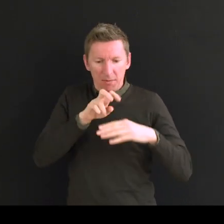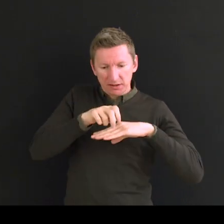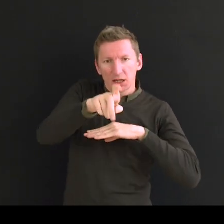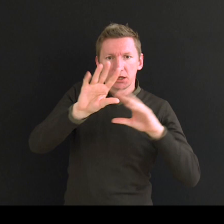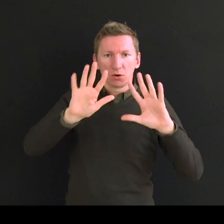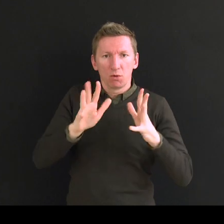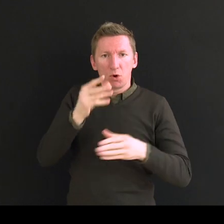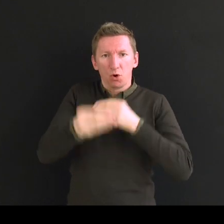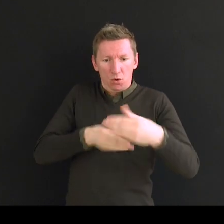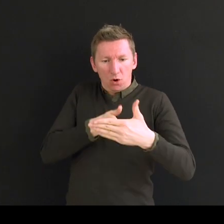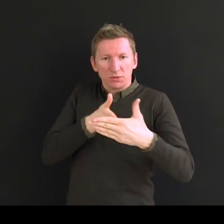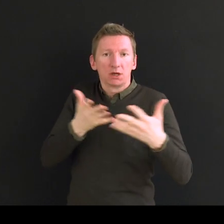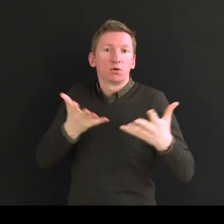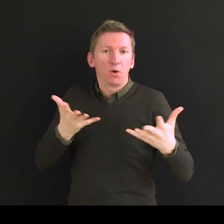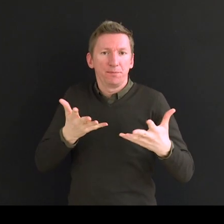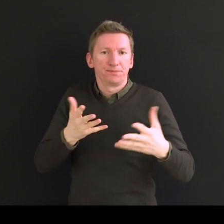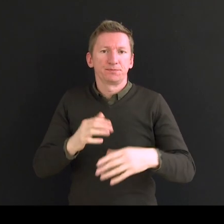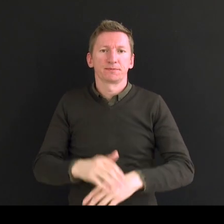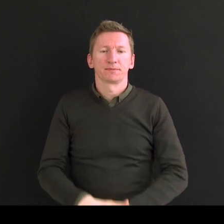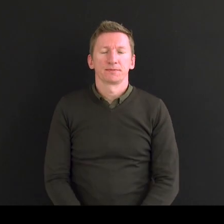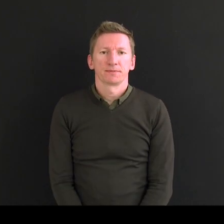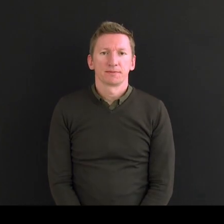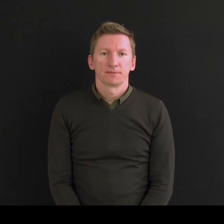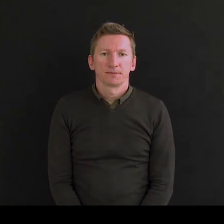du type d'obstacle ou d'escalier.